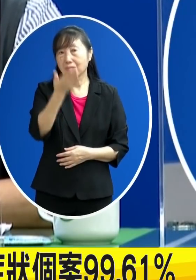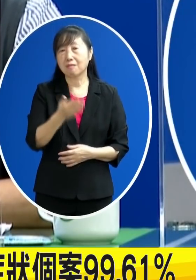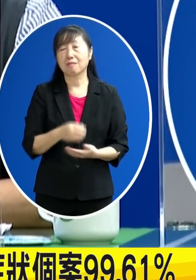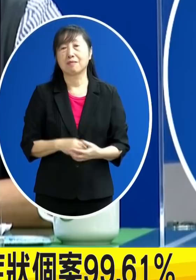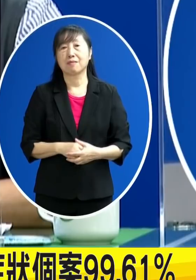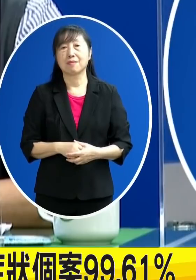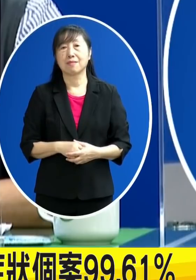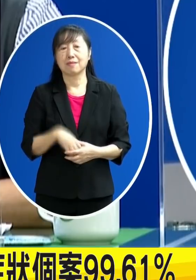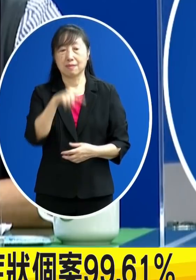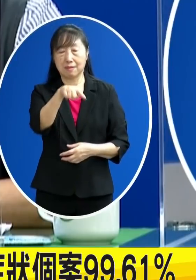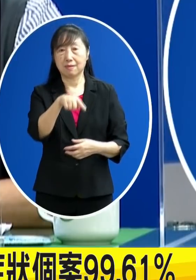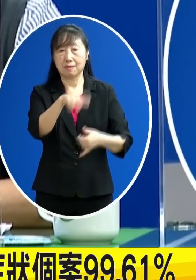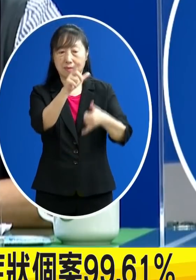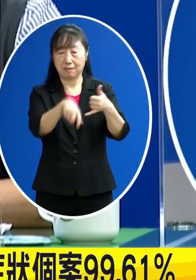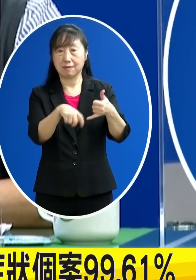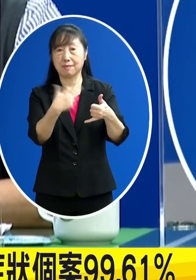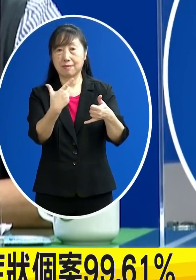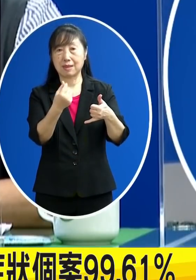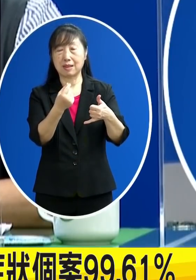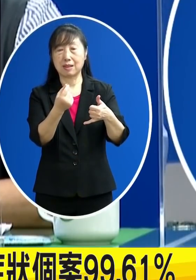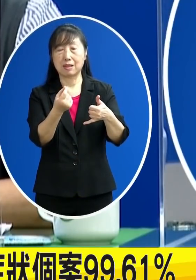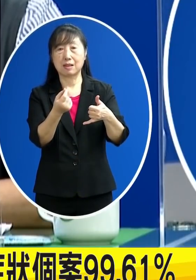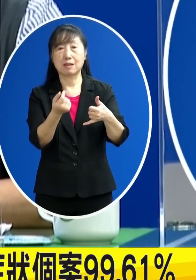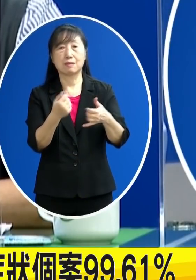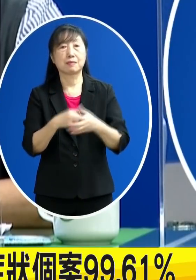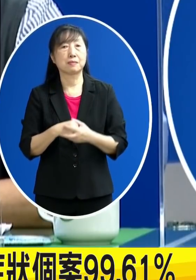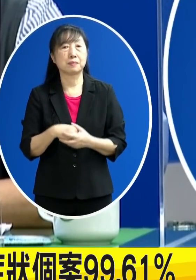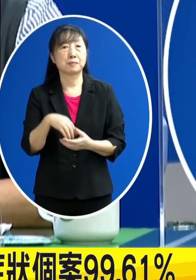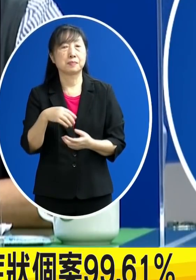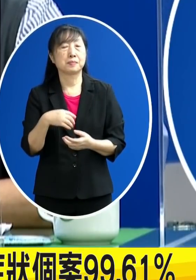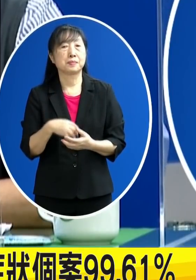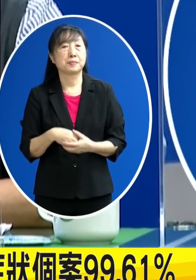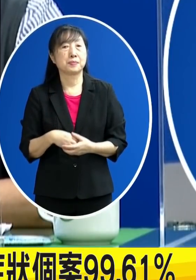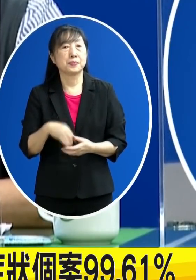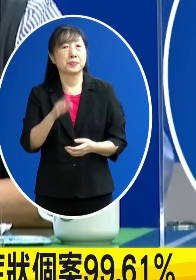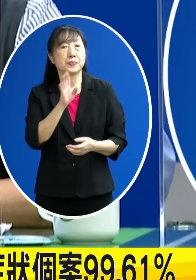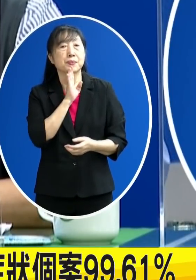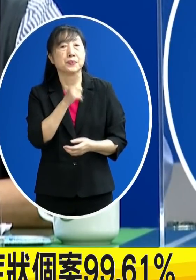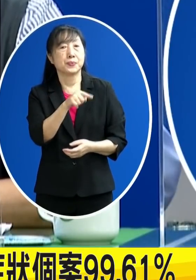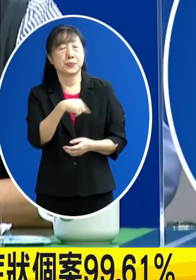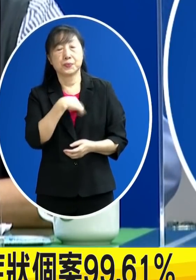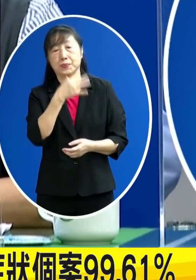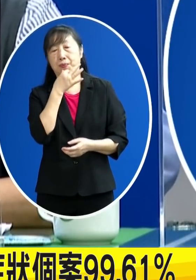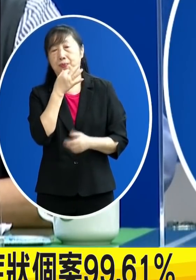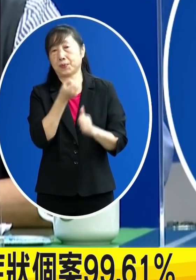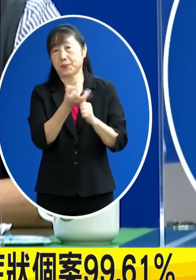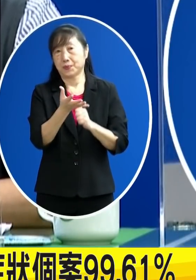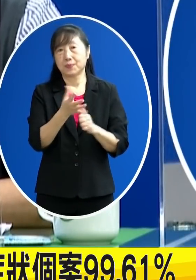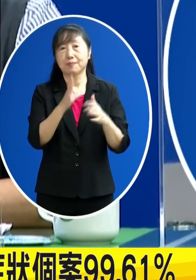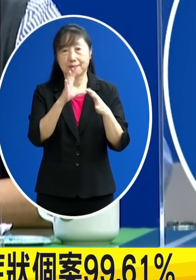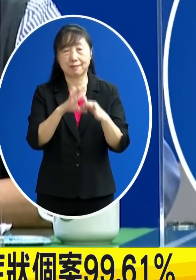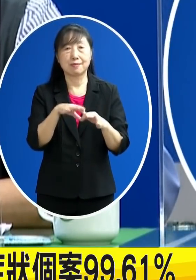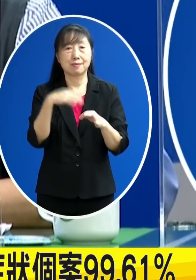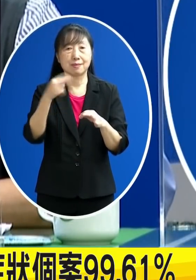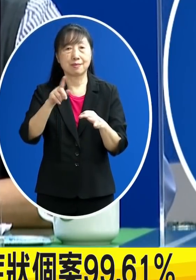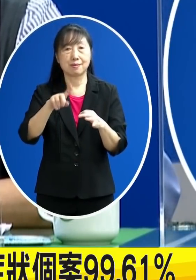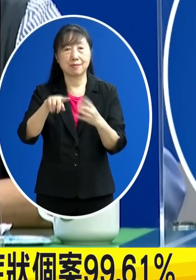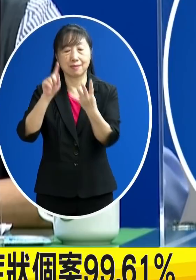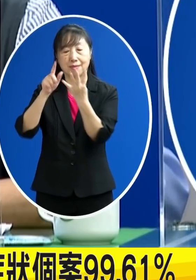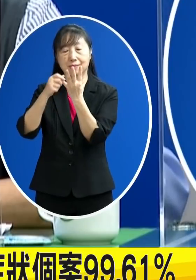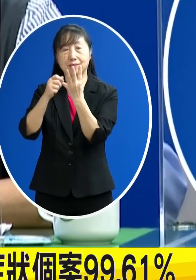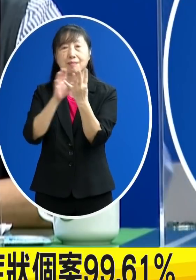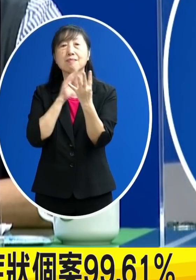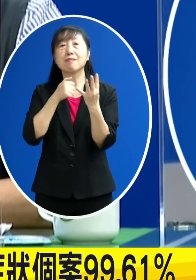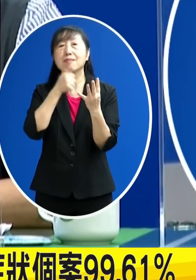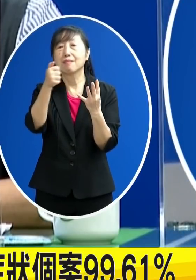65岁以上本身事实上也是一个独立的一个属于感染染疫之后的风险因子。最后一位是50多岁